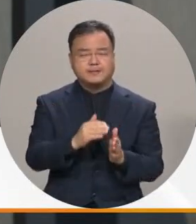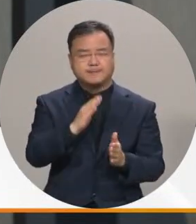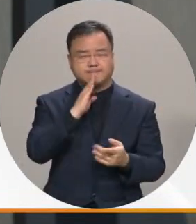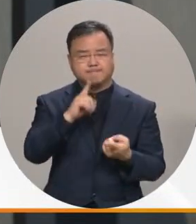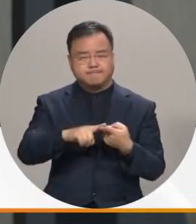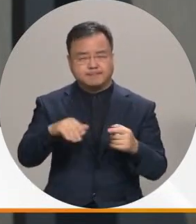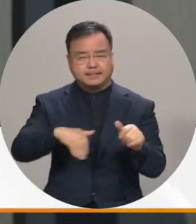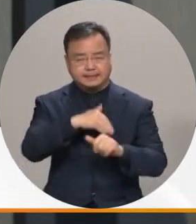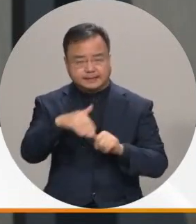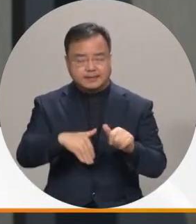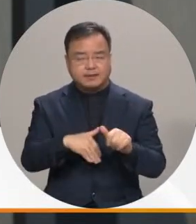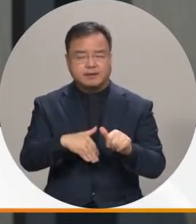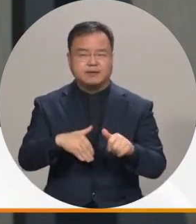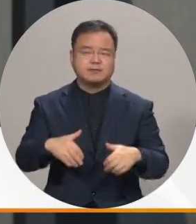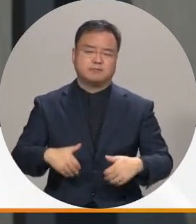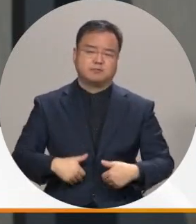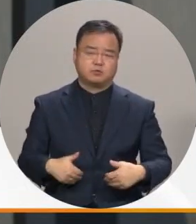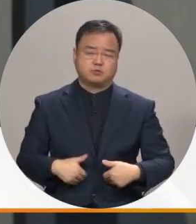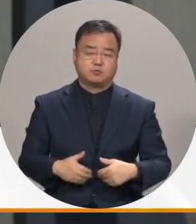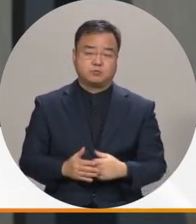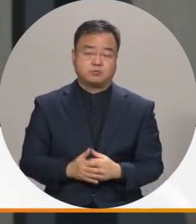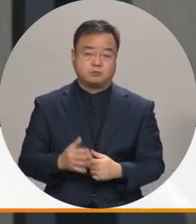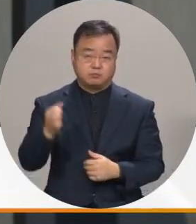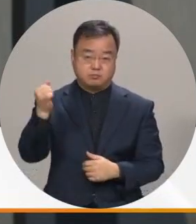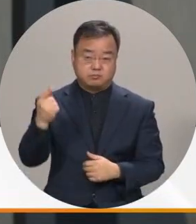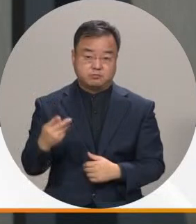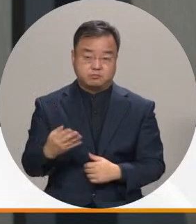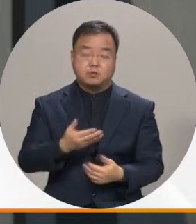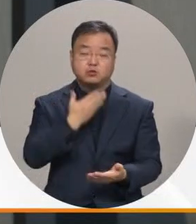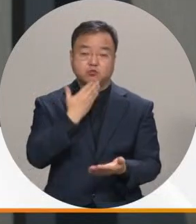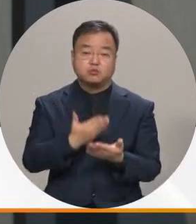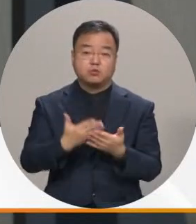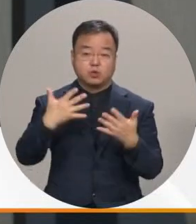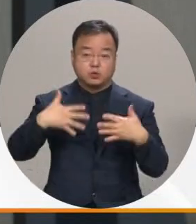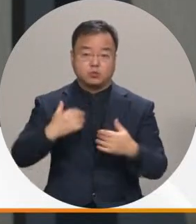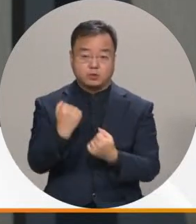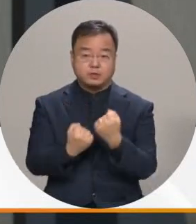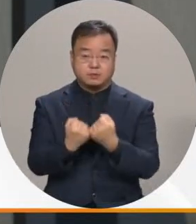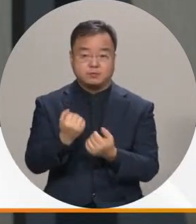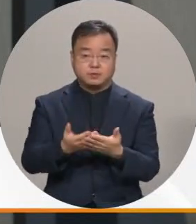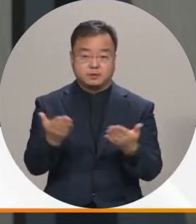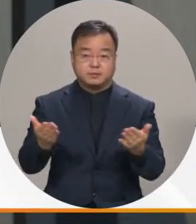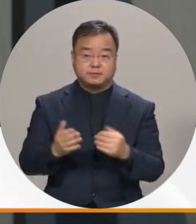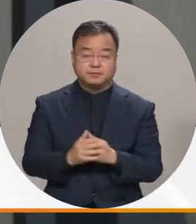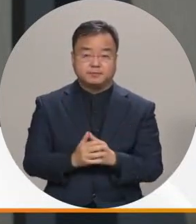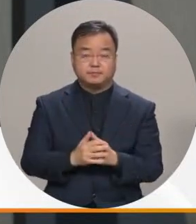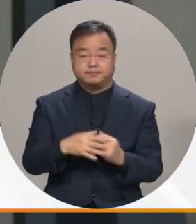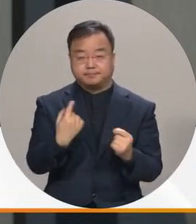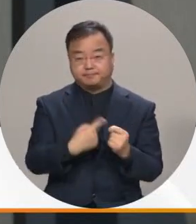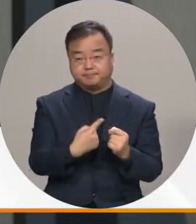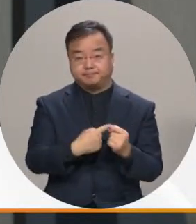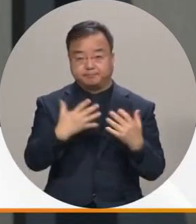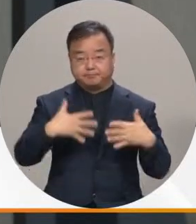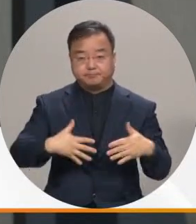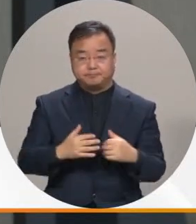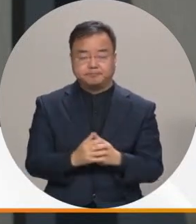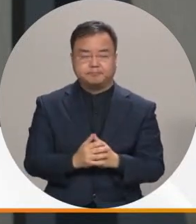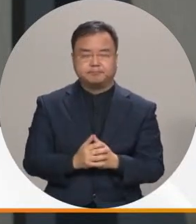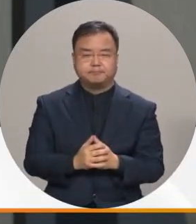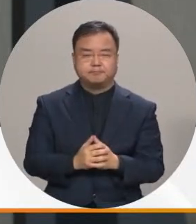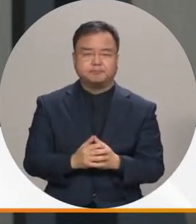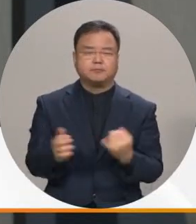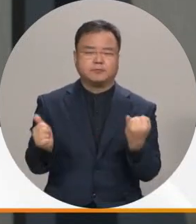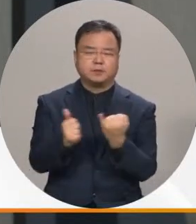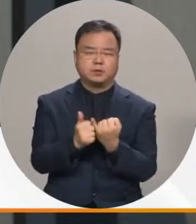환경이 만들어지는게 중요한데요 몇 가지 중요한 조건들을 좀 말씀을 드리자면 첫 번째는 어 이런 결혼 출선